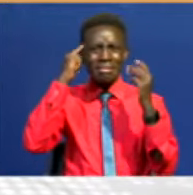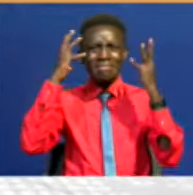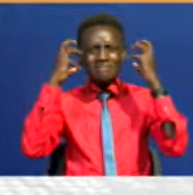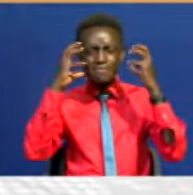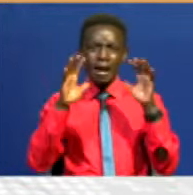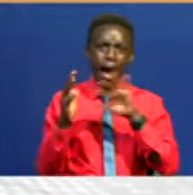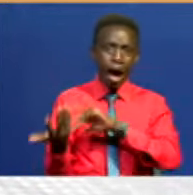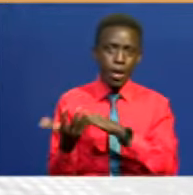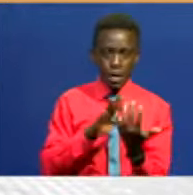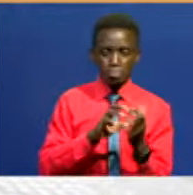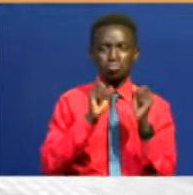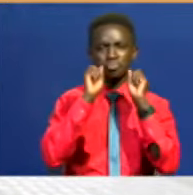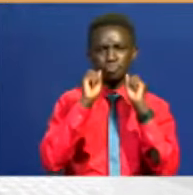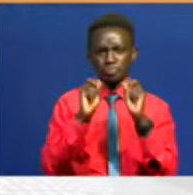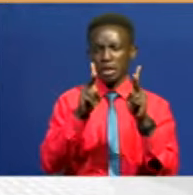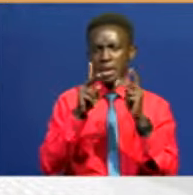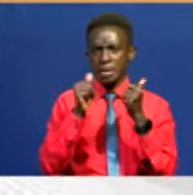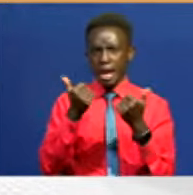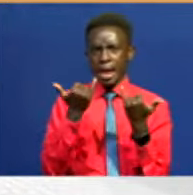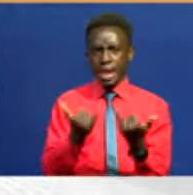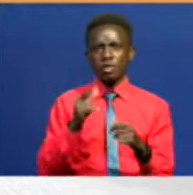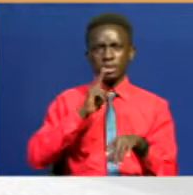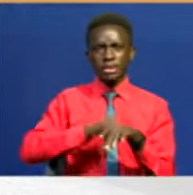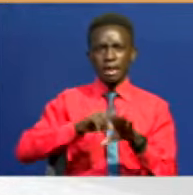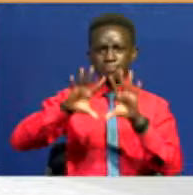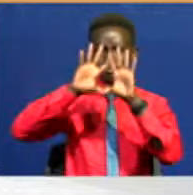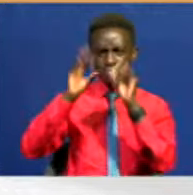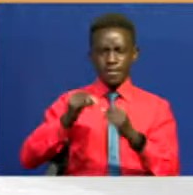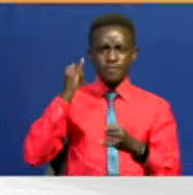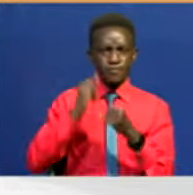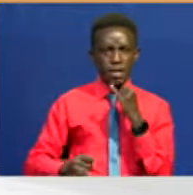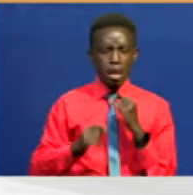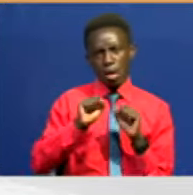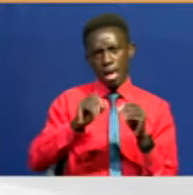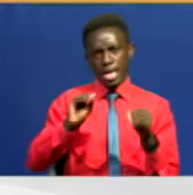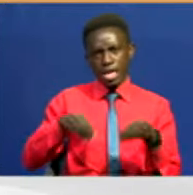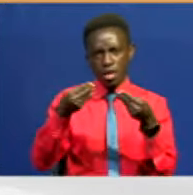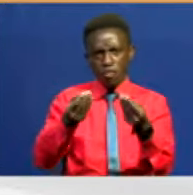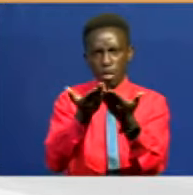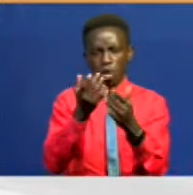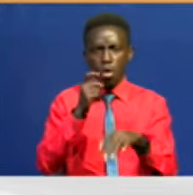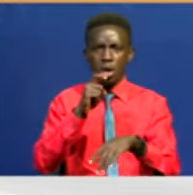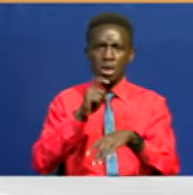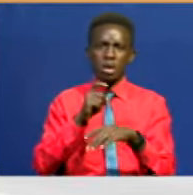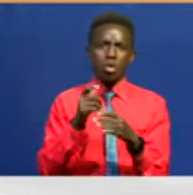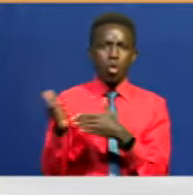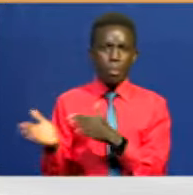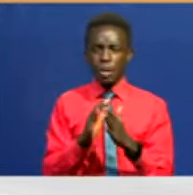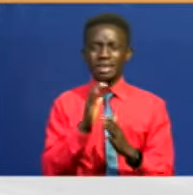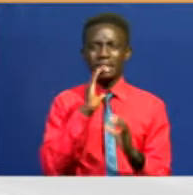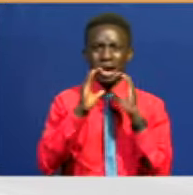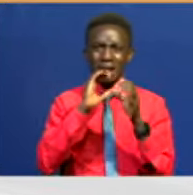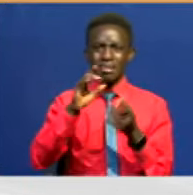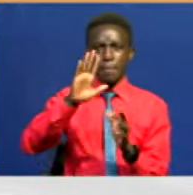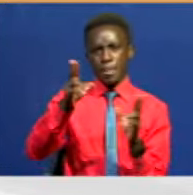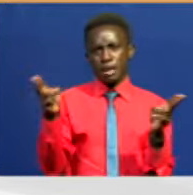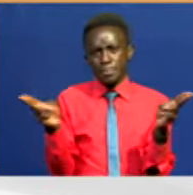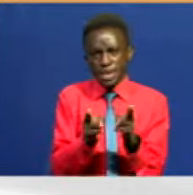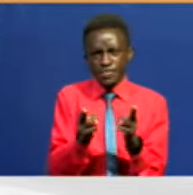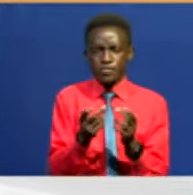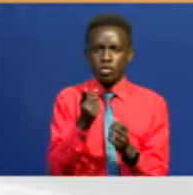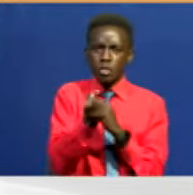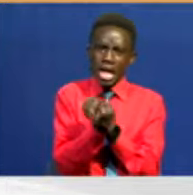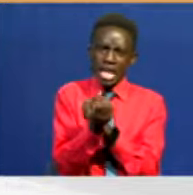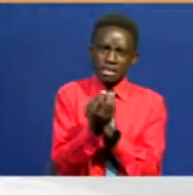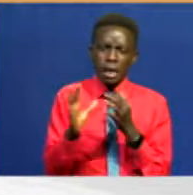Na tunapotamatisha kwa dakika moja, nitakupa fursa angalau kutoa kauli yako ya mwisho, na pia utueleze tu kwa kifupi kuhusiana na ushiriki